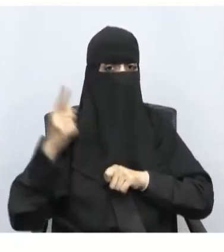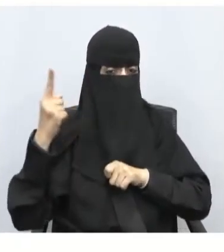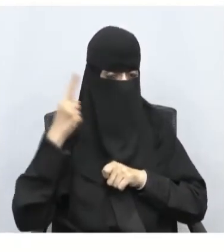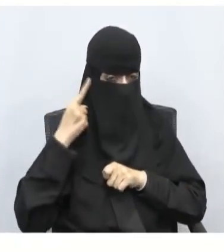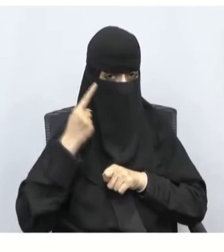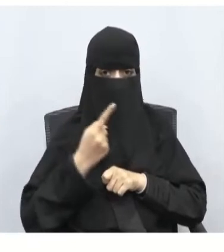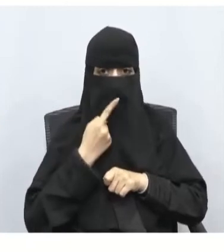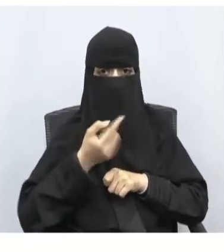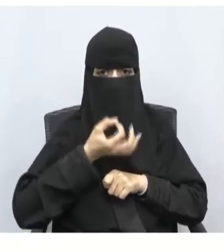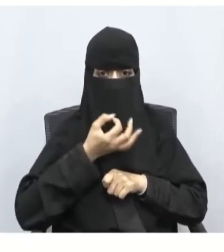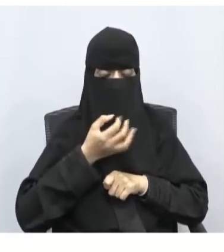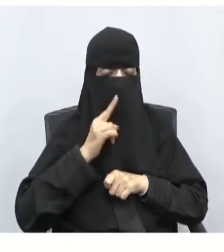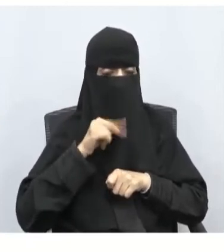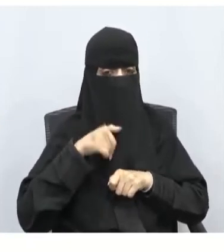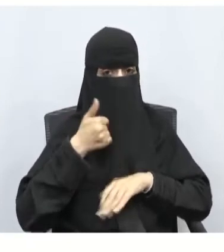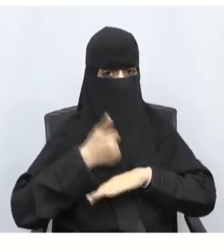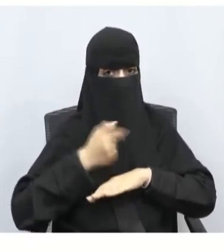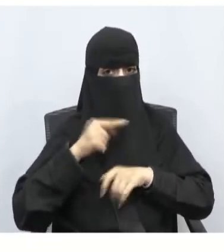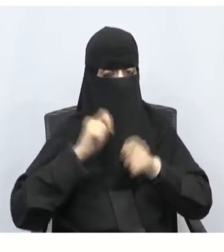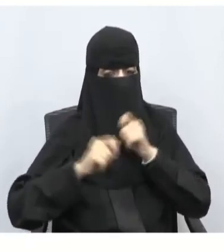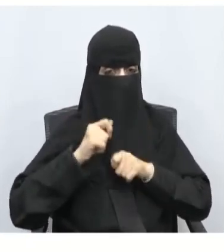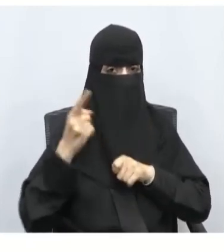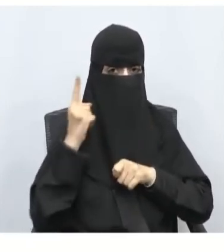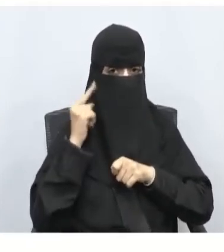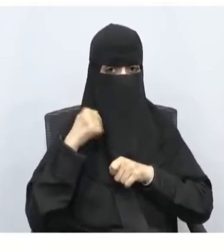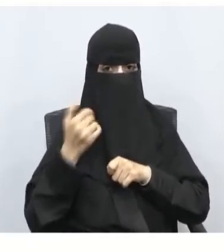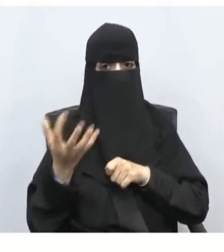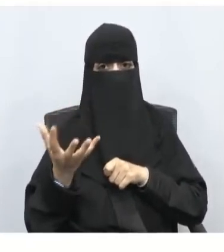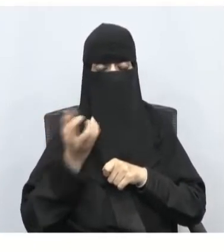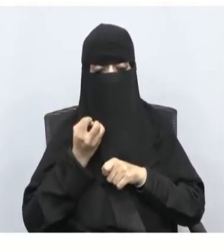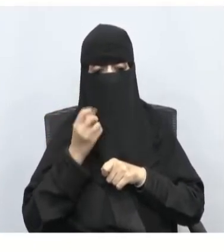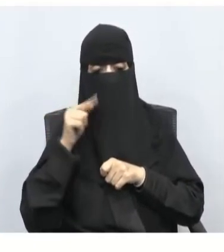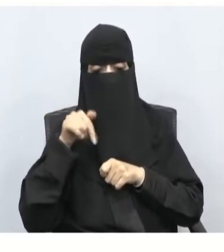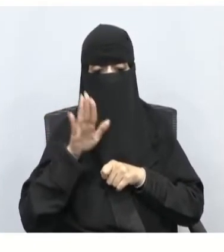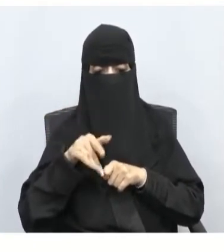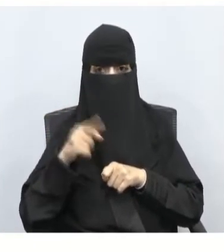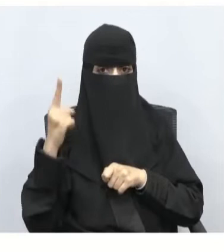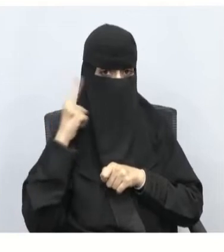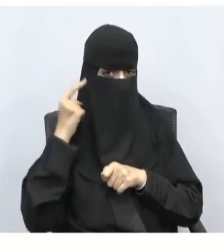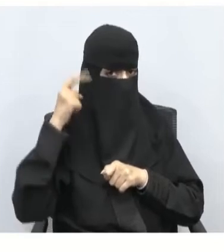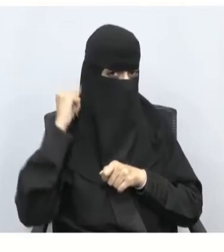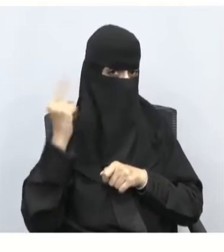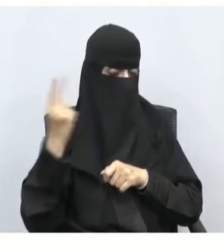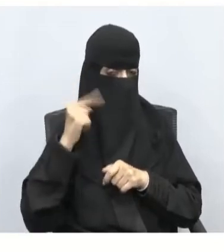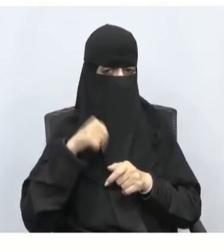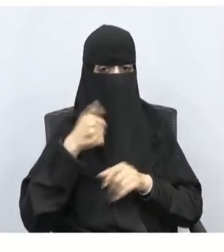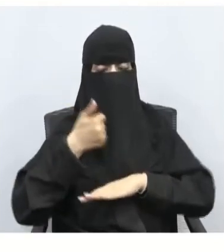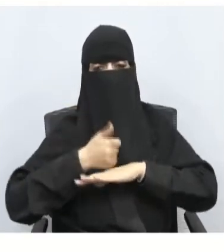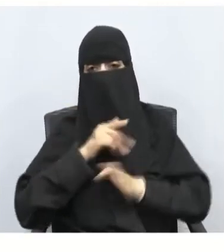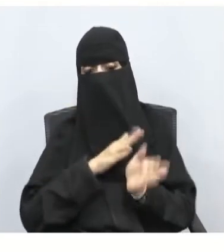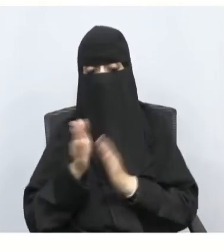العملية السمعية، فإن طريقة استجابة الأذن للصوت تعتمد